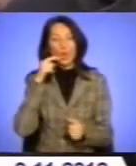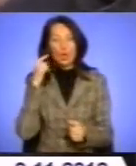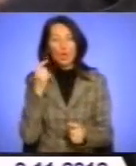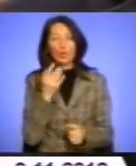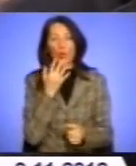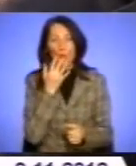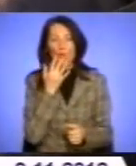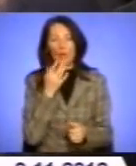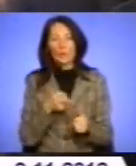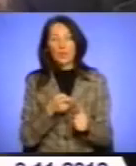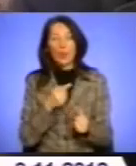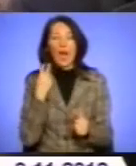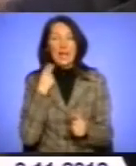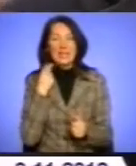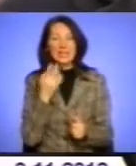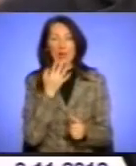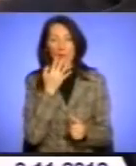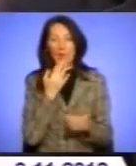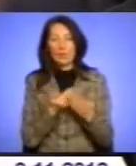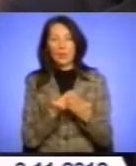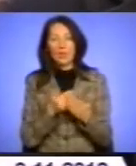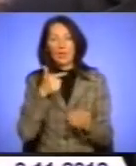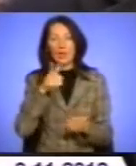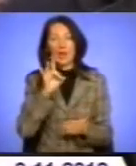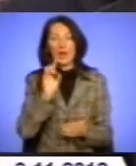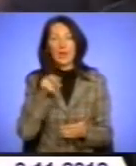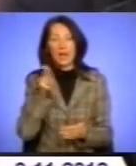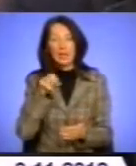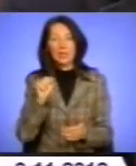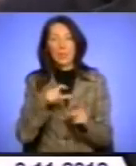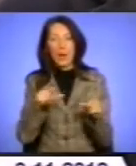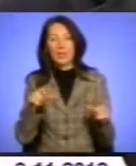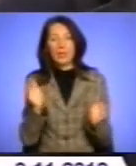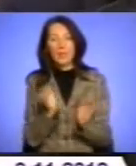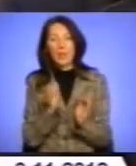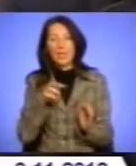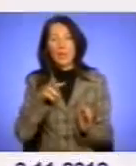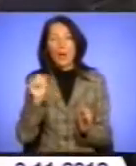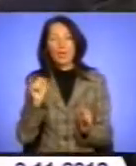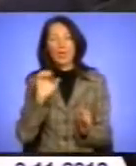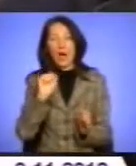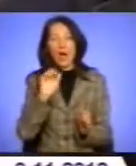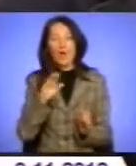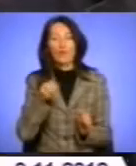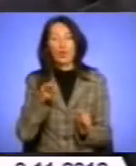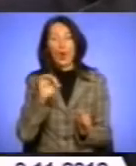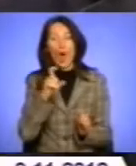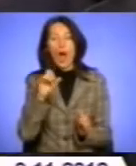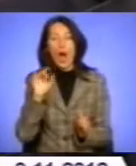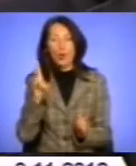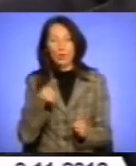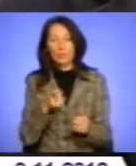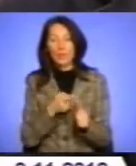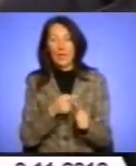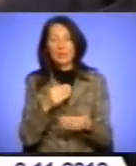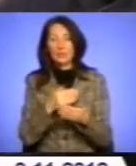от, англійською мовою. Скажімо, у нас навіть в Тернополі беремо Grand Market, Supermarket, Mini Market, Auto House. Назва в статутних